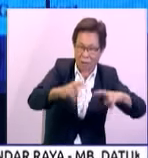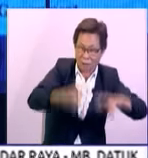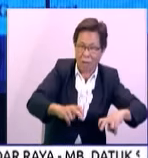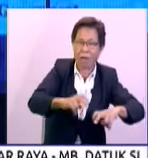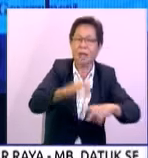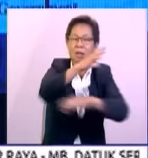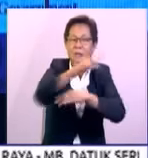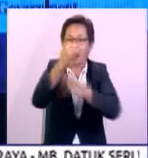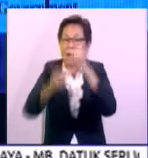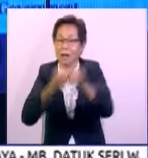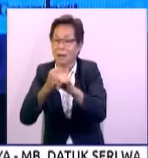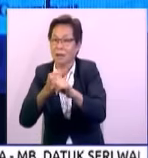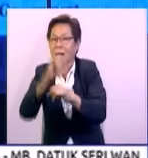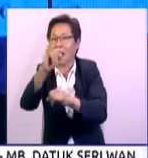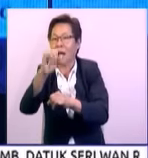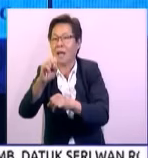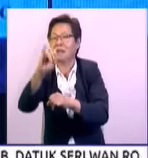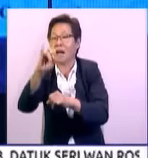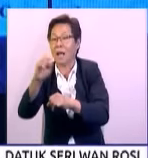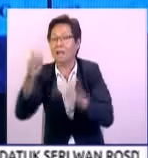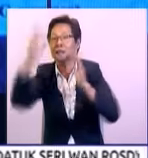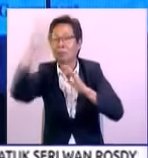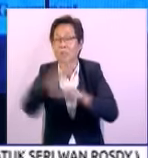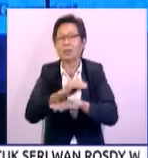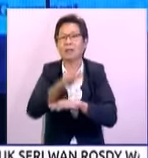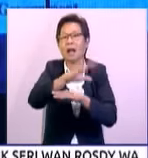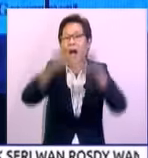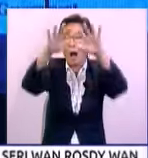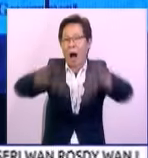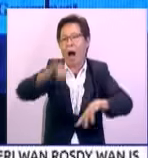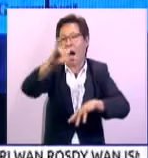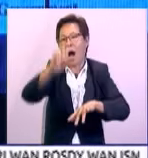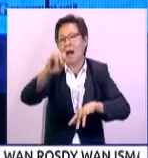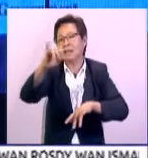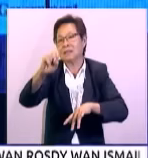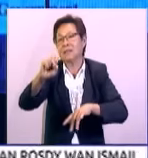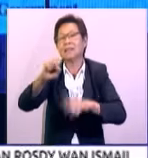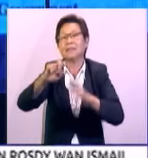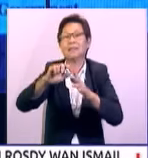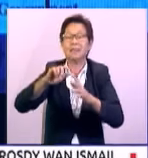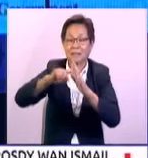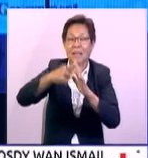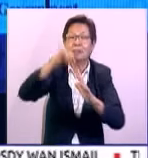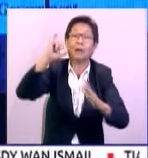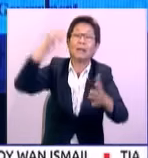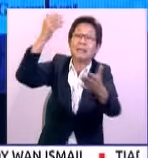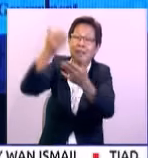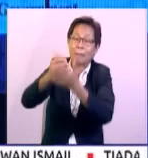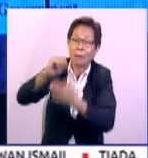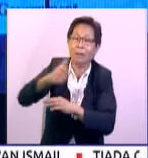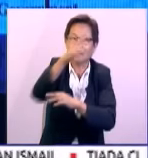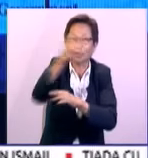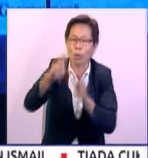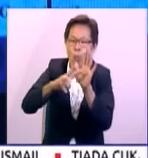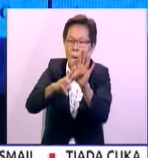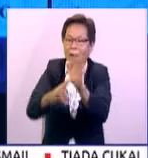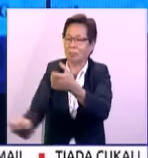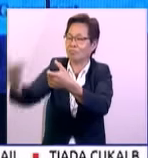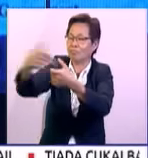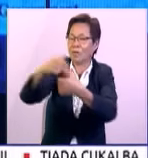dan Antarabangsa ISIS Malaysia dan ASEAN ISIS bermula semalam sehingga esok. Lebih 300 perwakilan